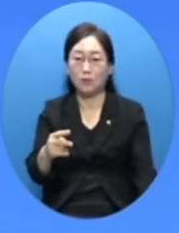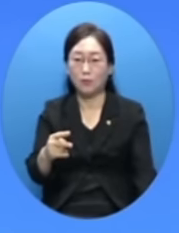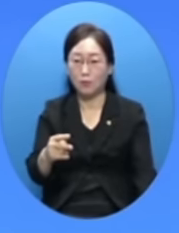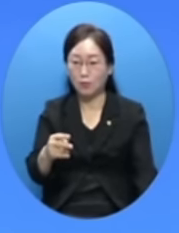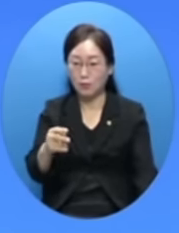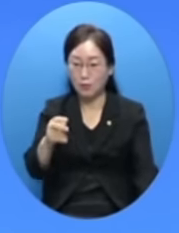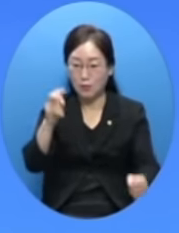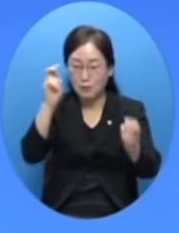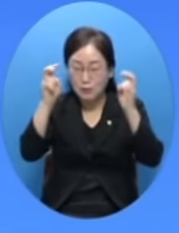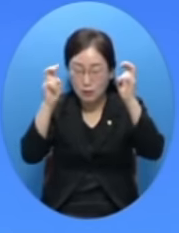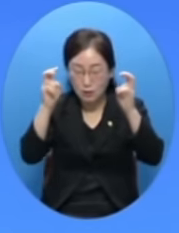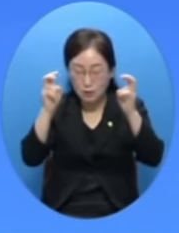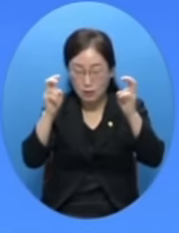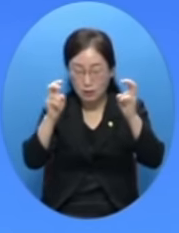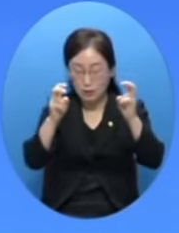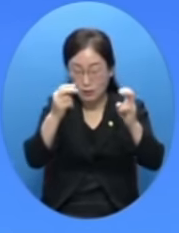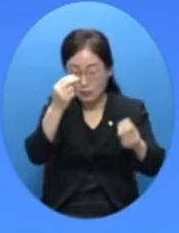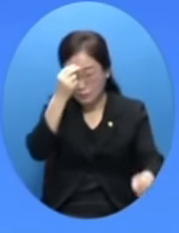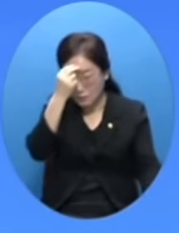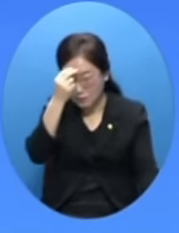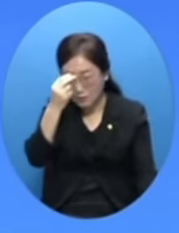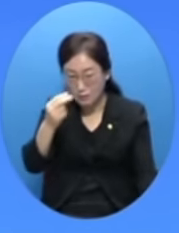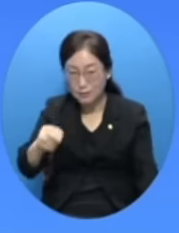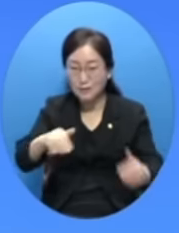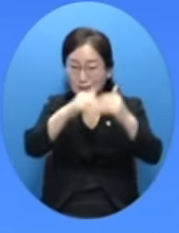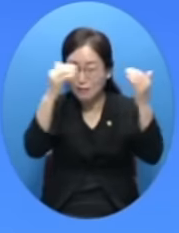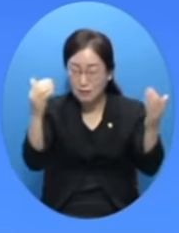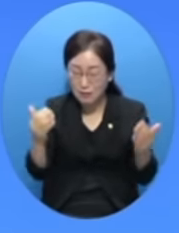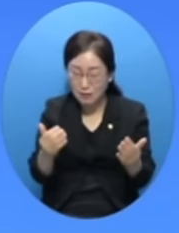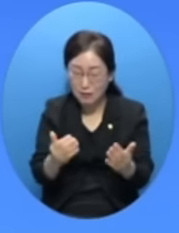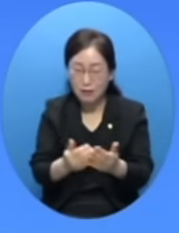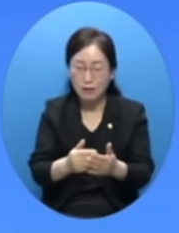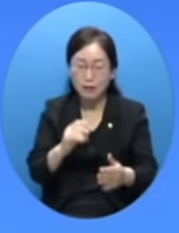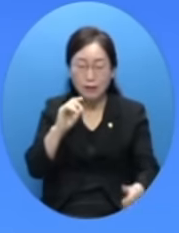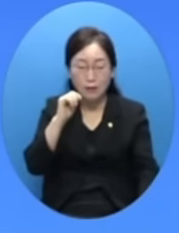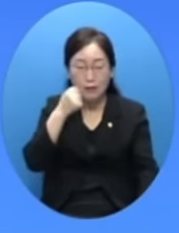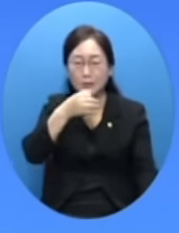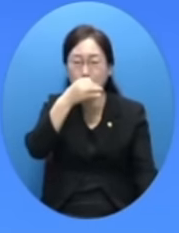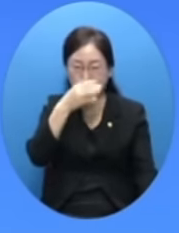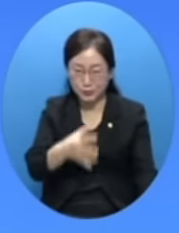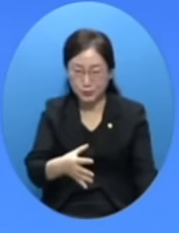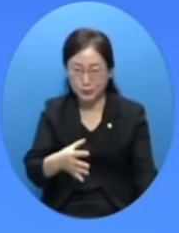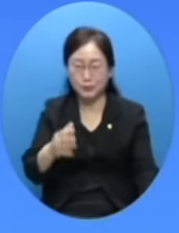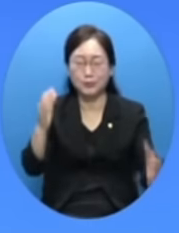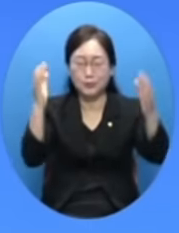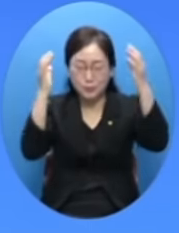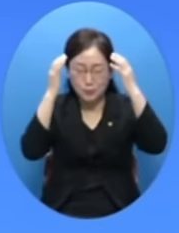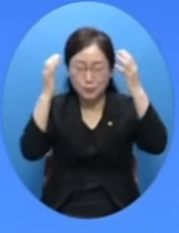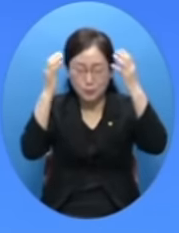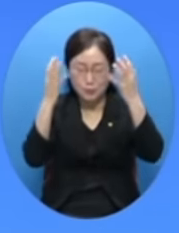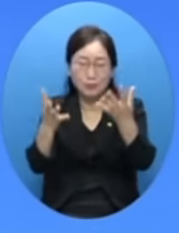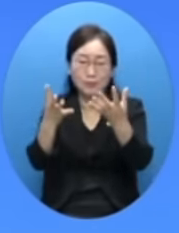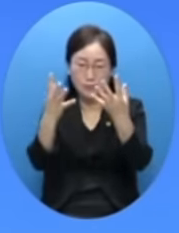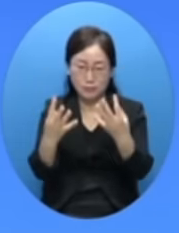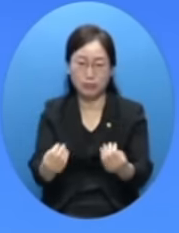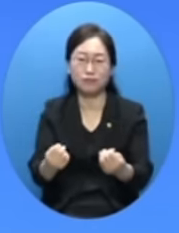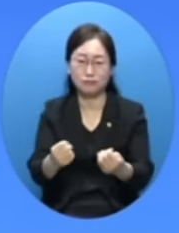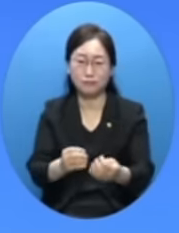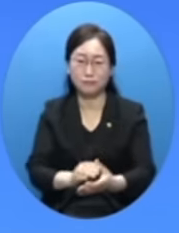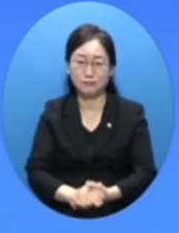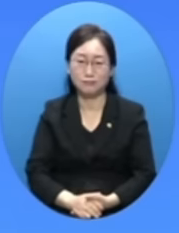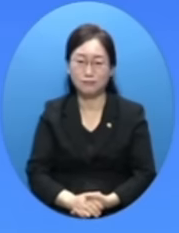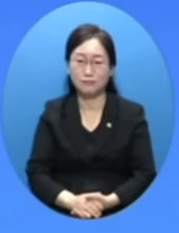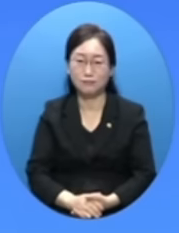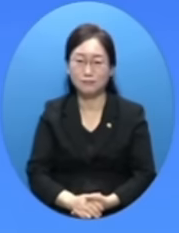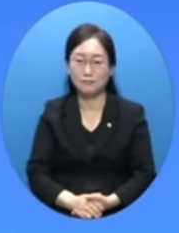사업은 안 되고 모든 것이 어려워서 고통 가운데 지내는 분이 참 많습니다.